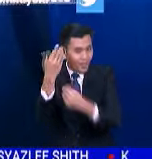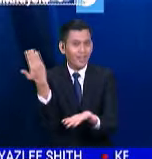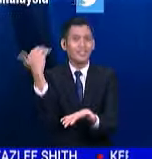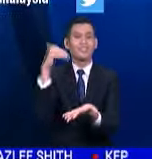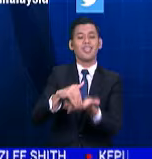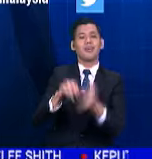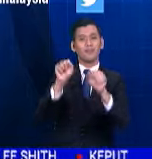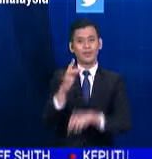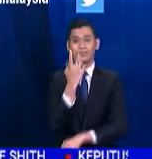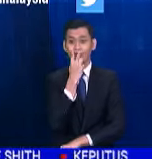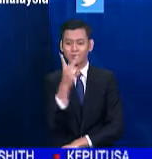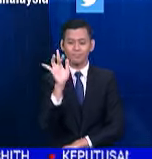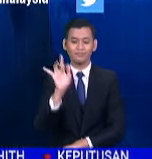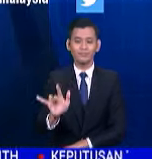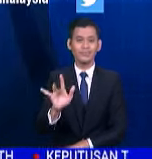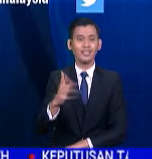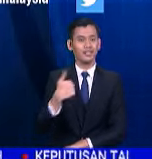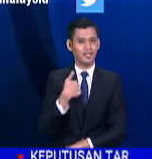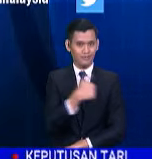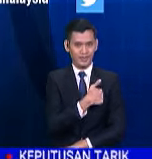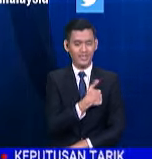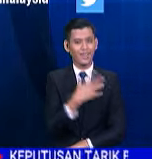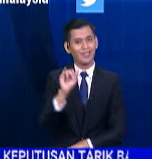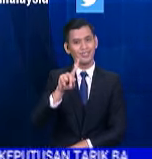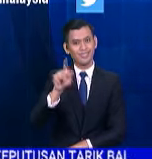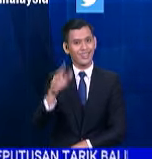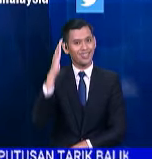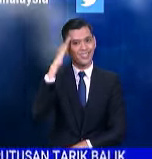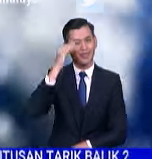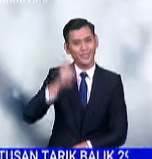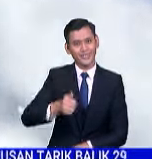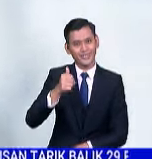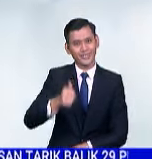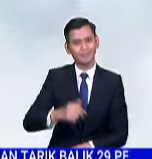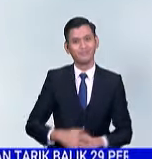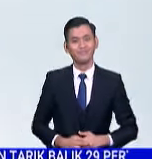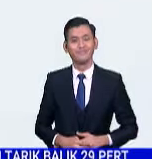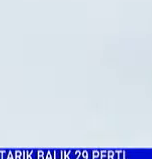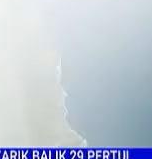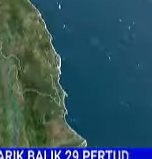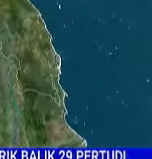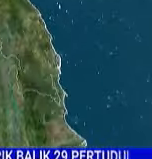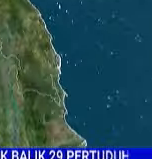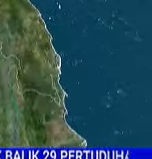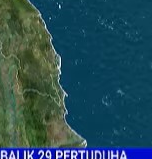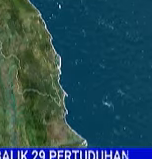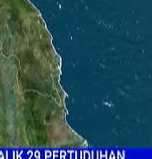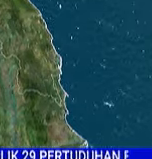Sesawang dan juga media sosial kami. Saya Abdul Aizad. Assalamualaikum.